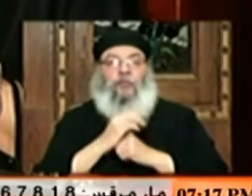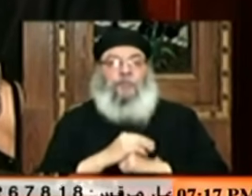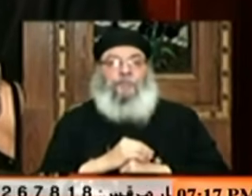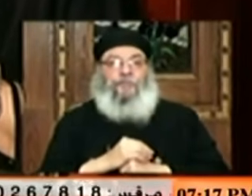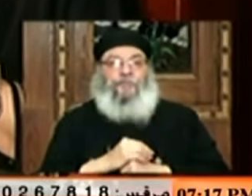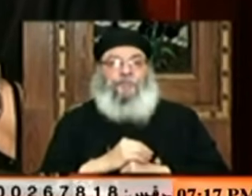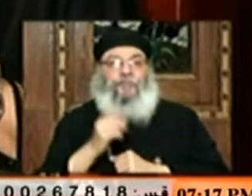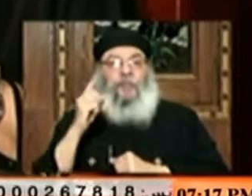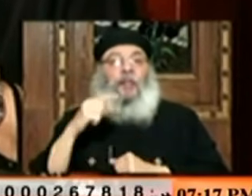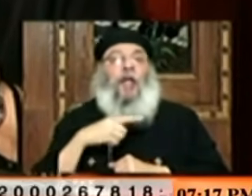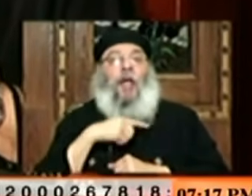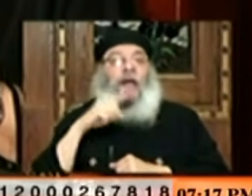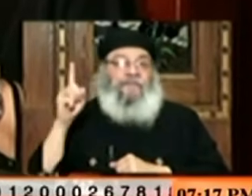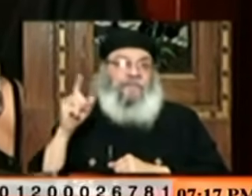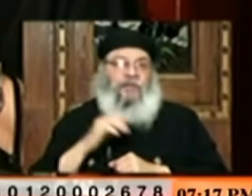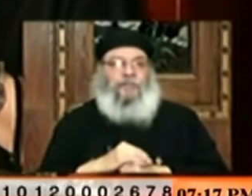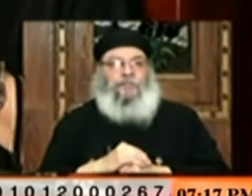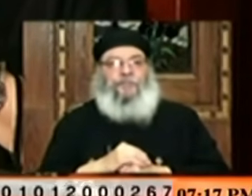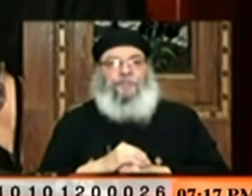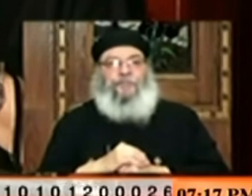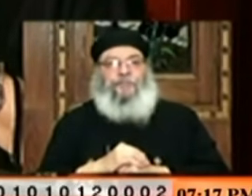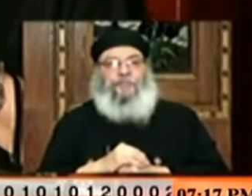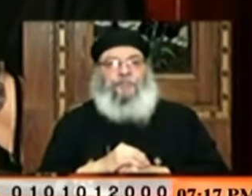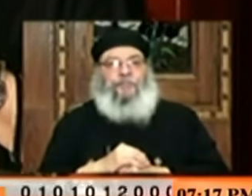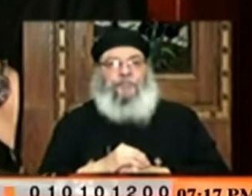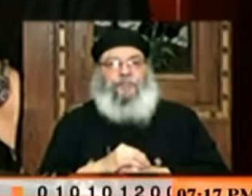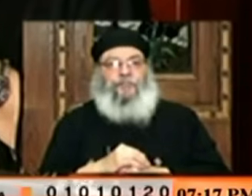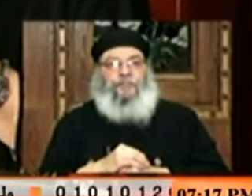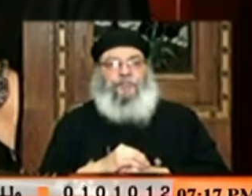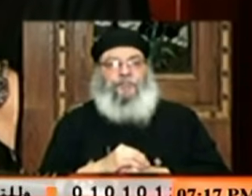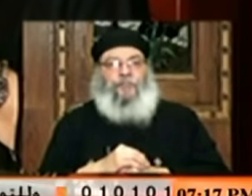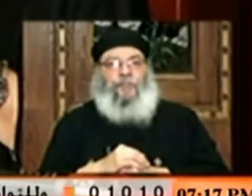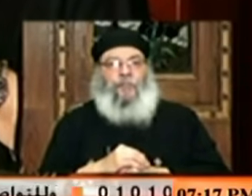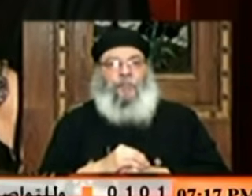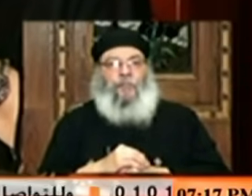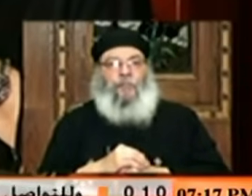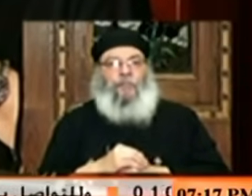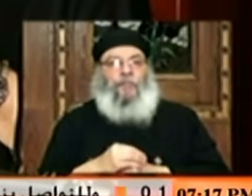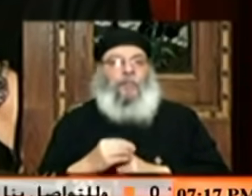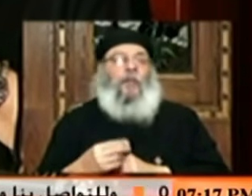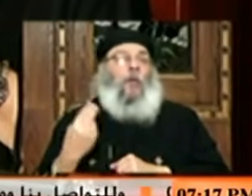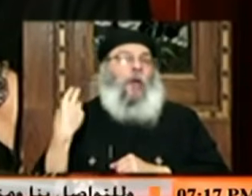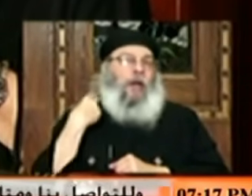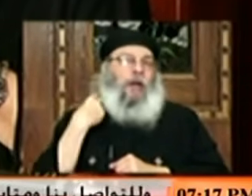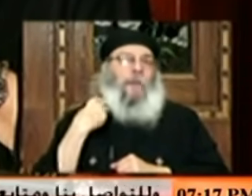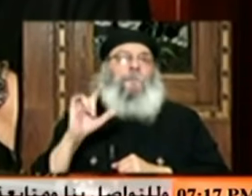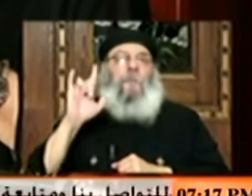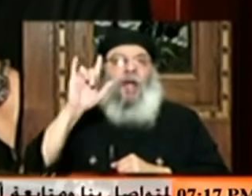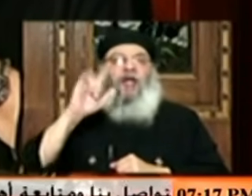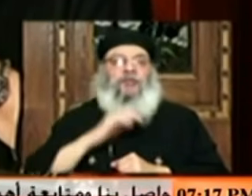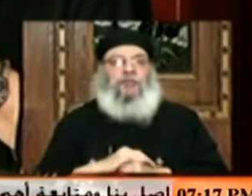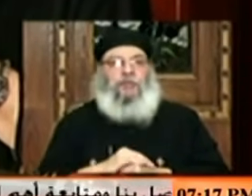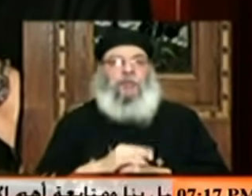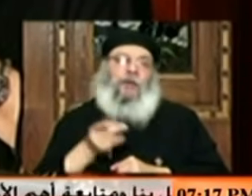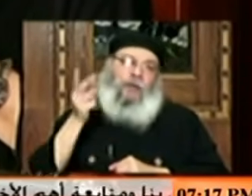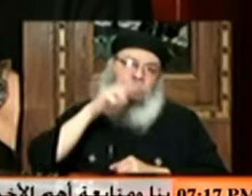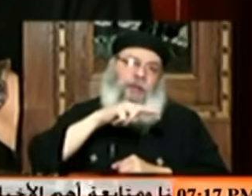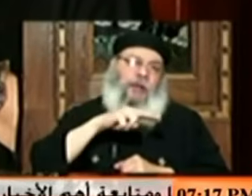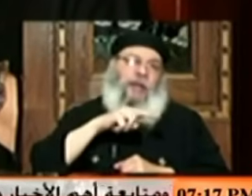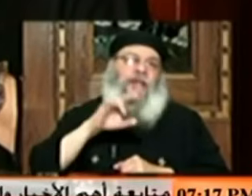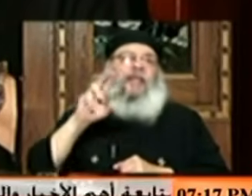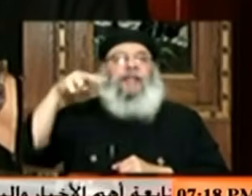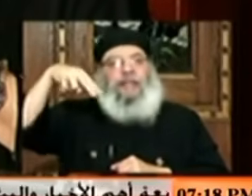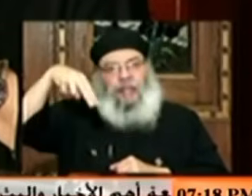حرف اليوتا وحرف الايتا حرف اليوتا رقم 10 وحرف الايتا